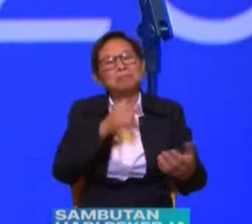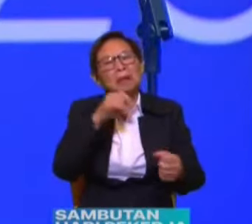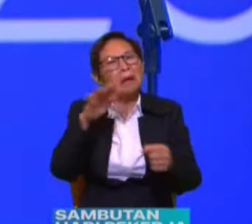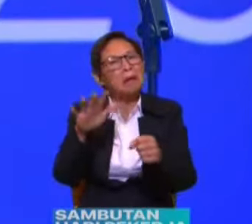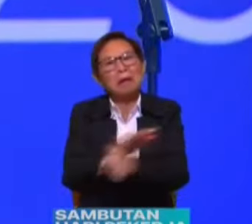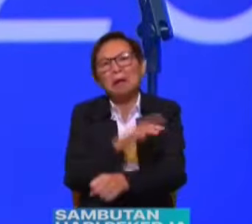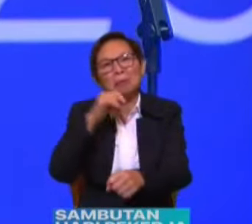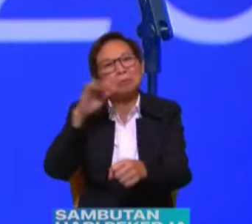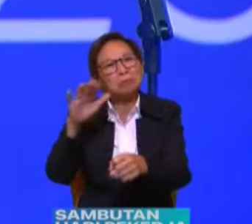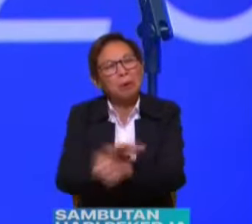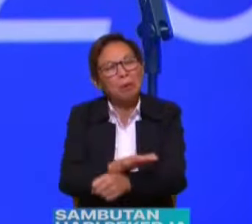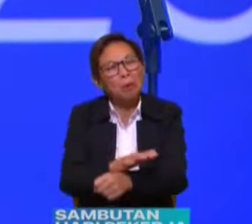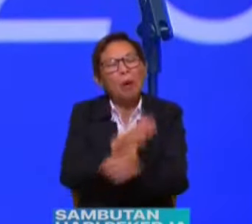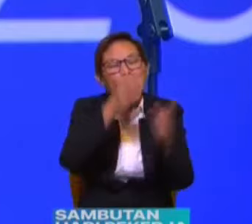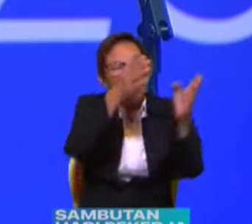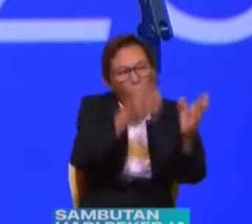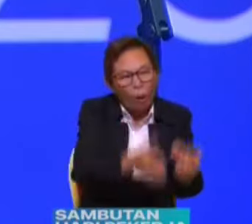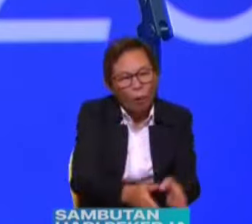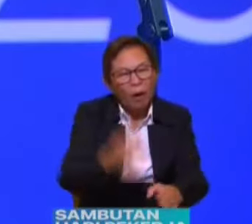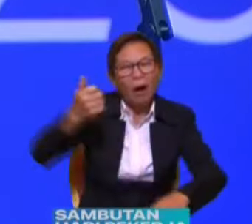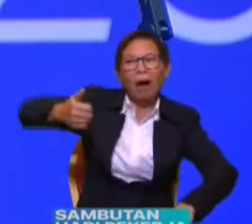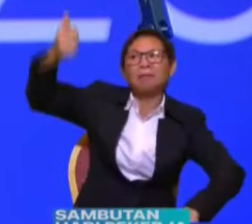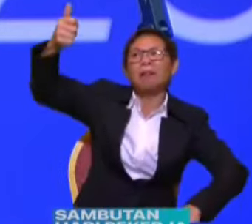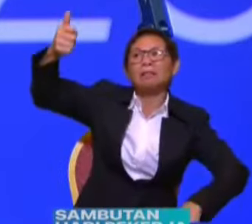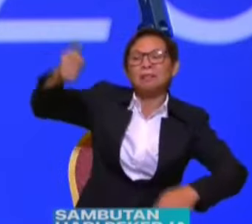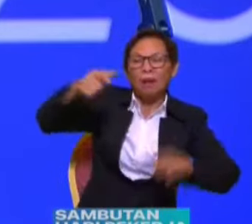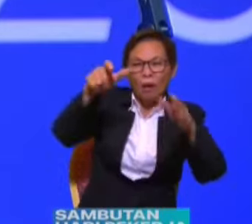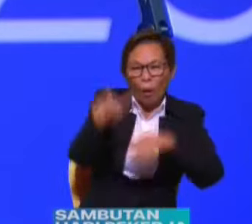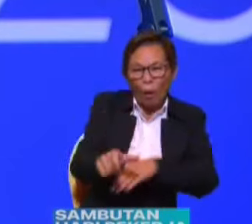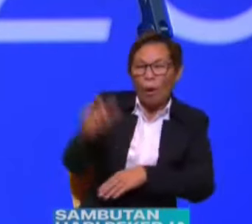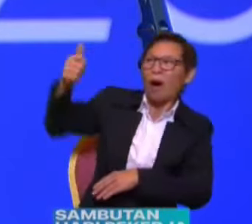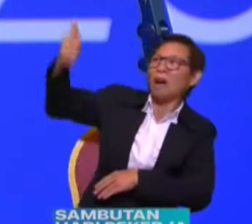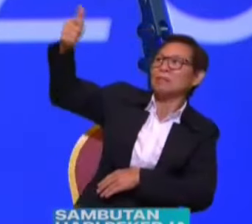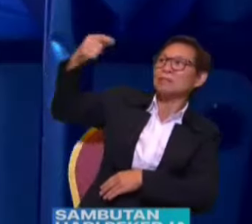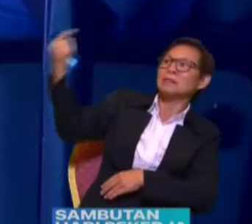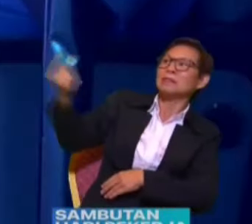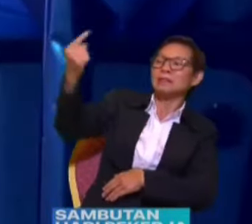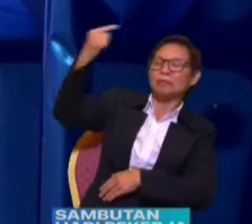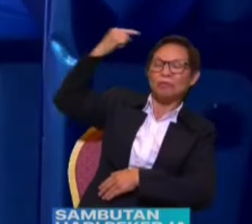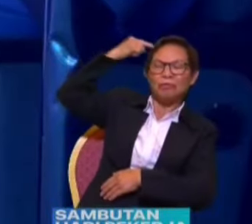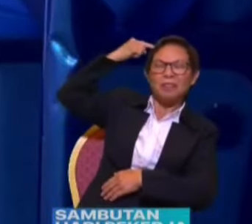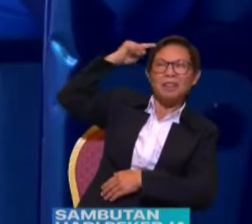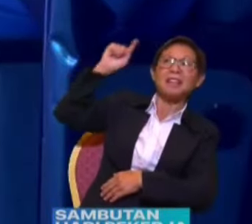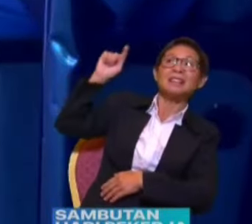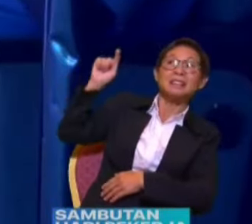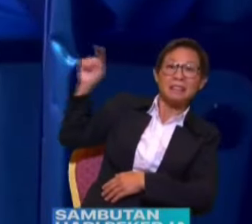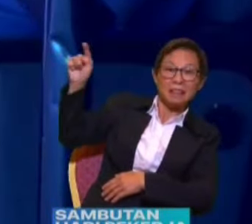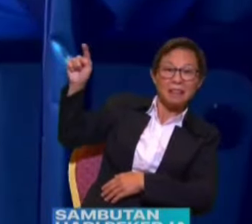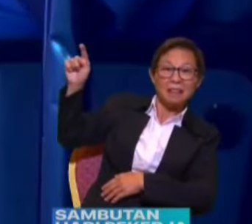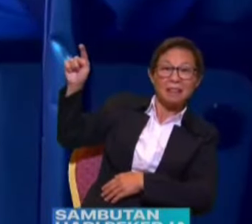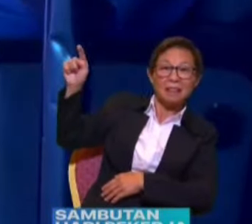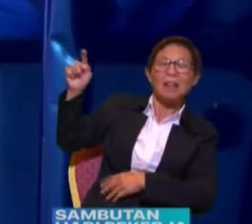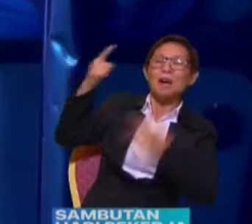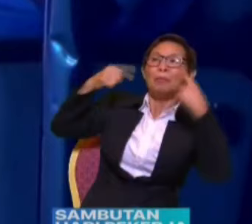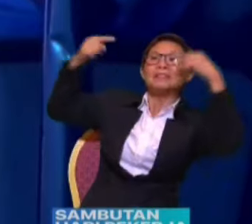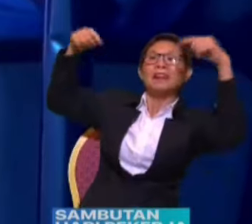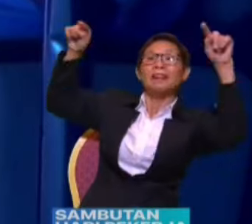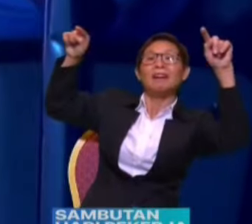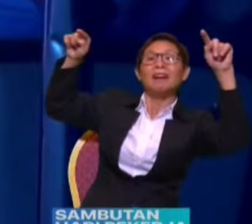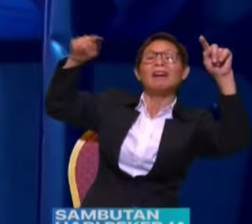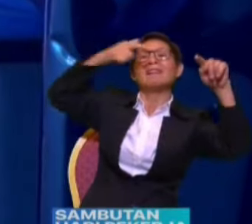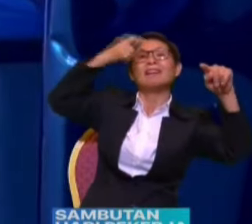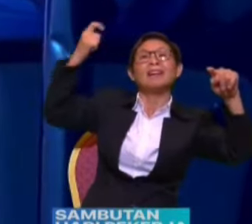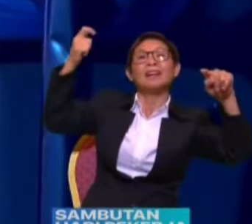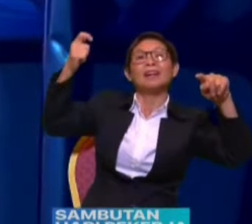itu. Jadi orang yang di atas harus sentiasa fikir dia itu berjaya